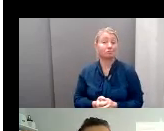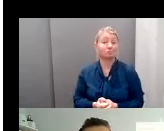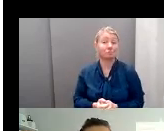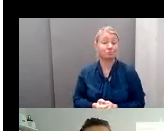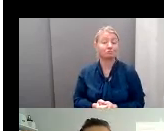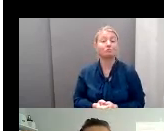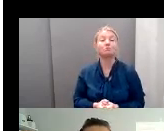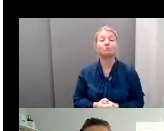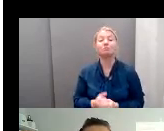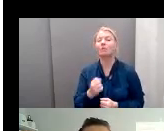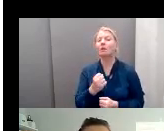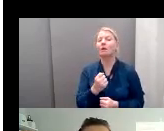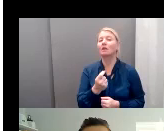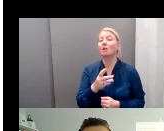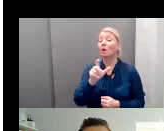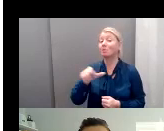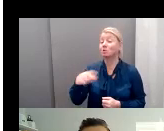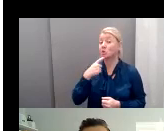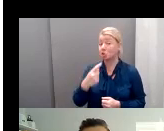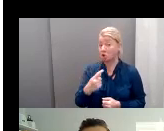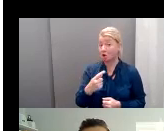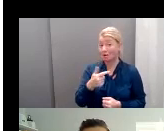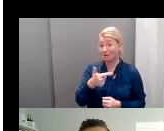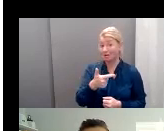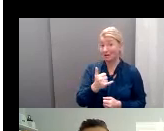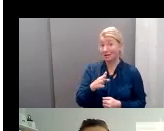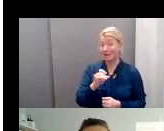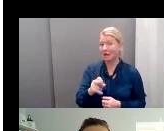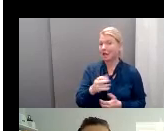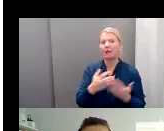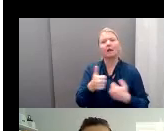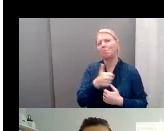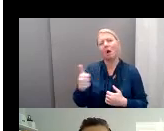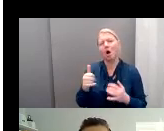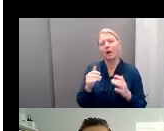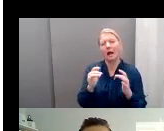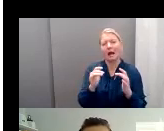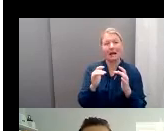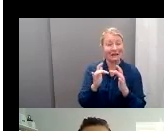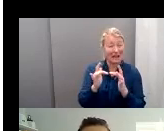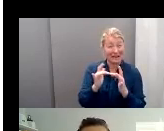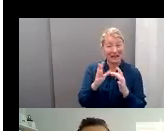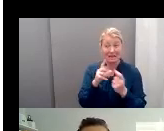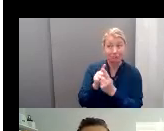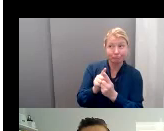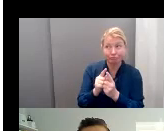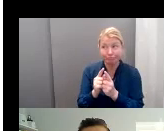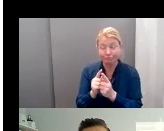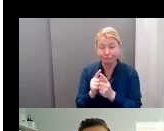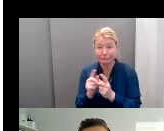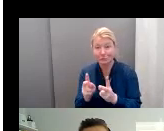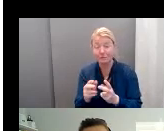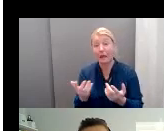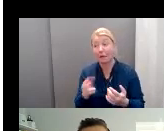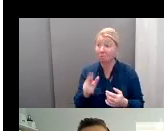Några personer sa att Tinder faktiskt inte bara är för dating, utan vissa har bara börjat prata med folk där och faktiskt